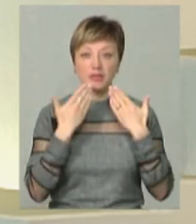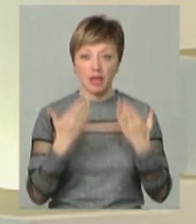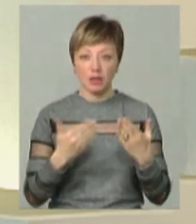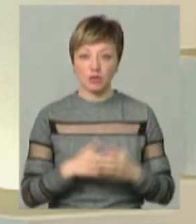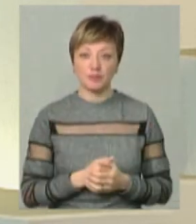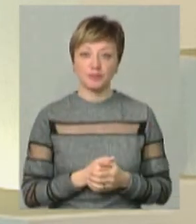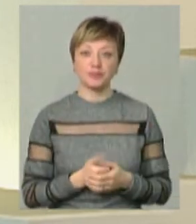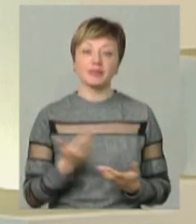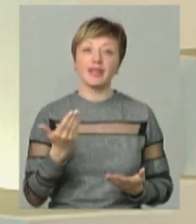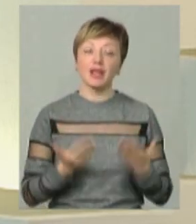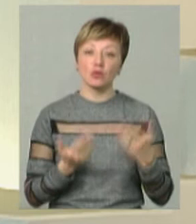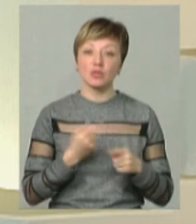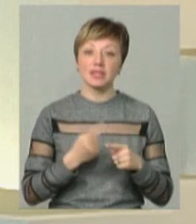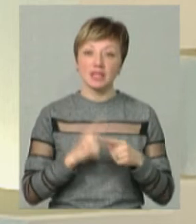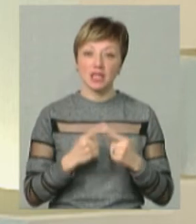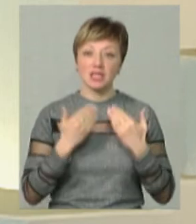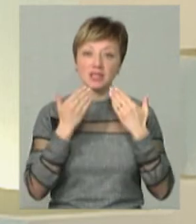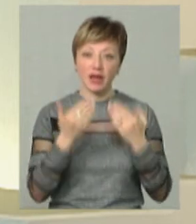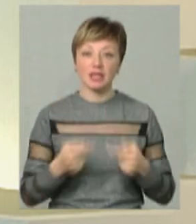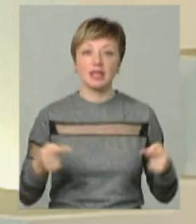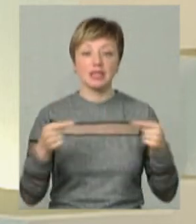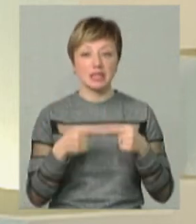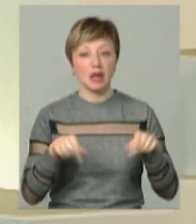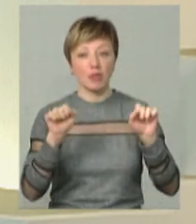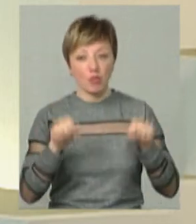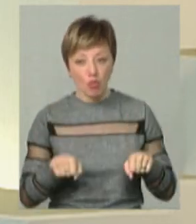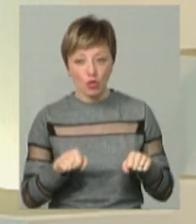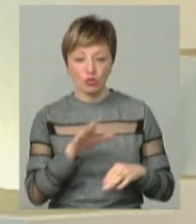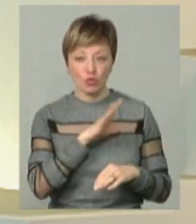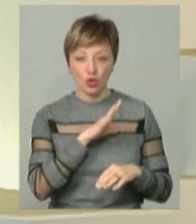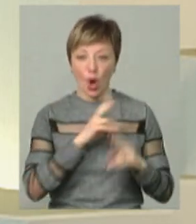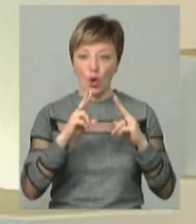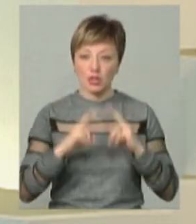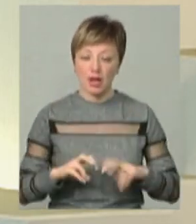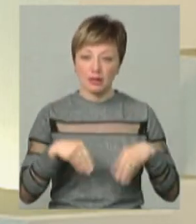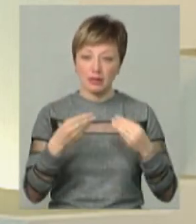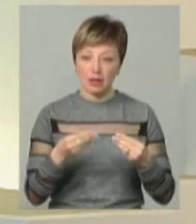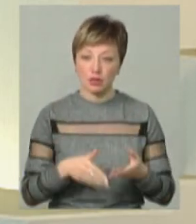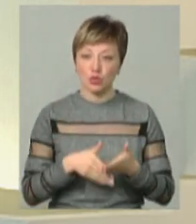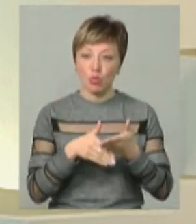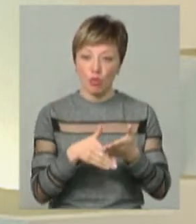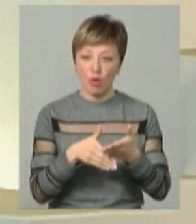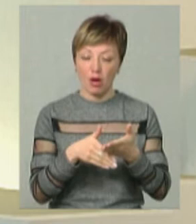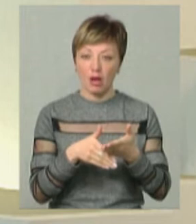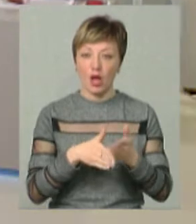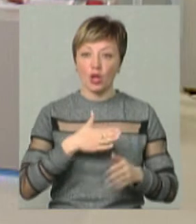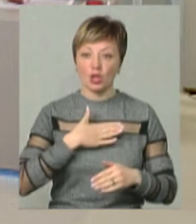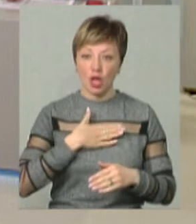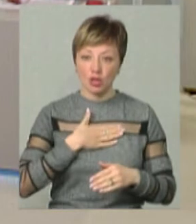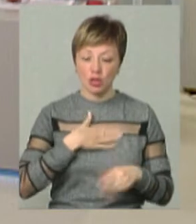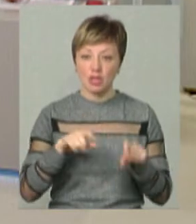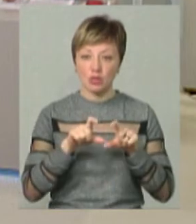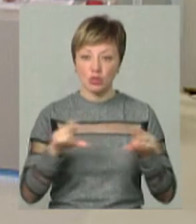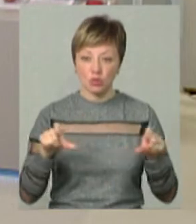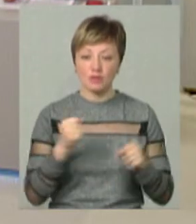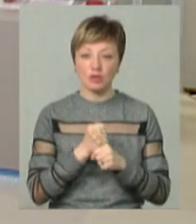звертаються. Якщо ж це звернення саме може бути розглянуто і надана допомога нашою інституцією, то